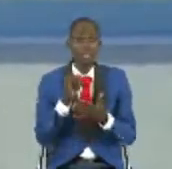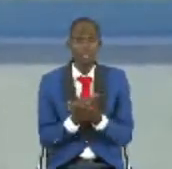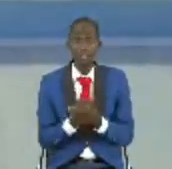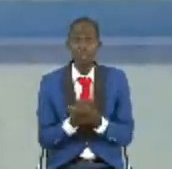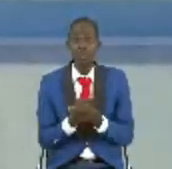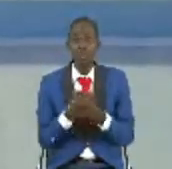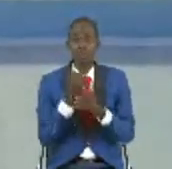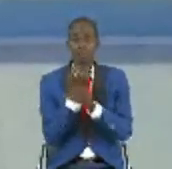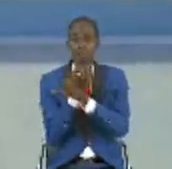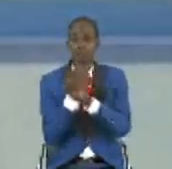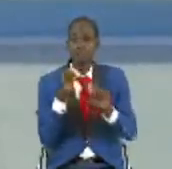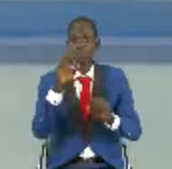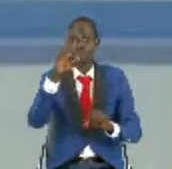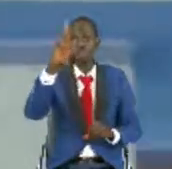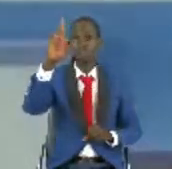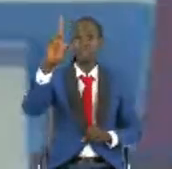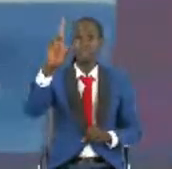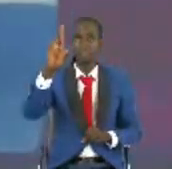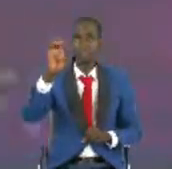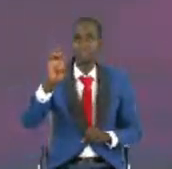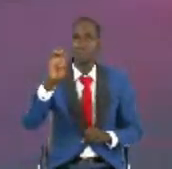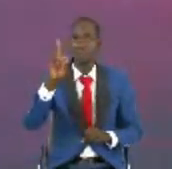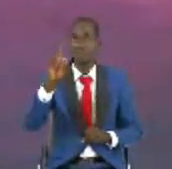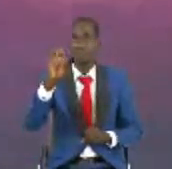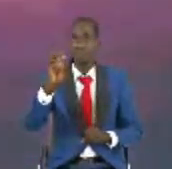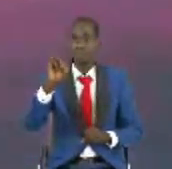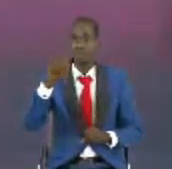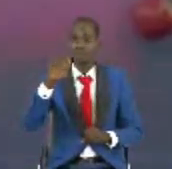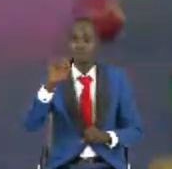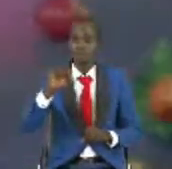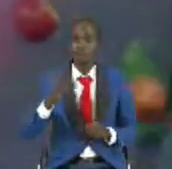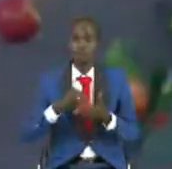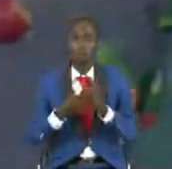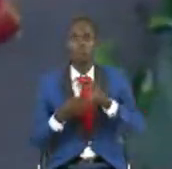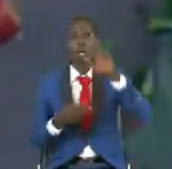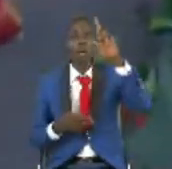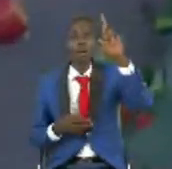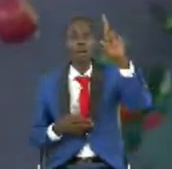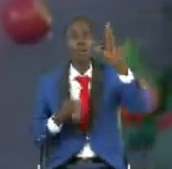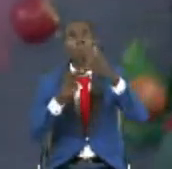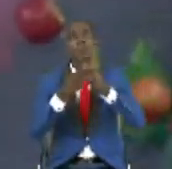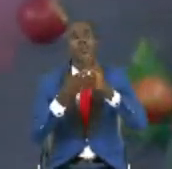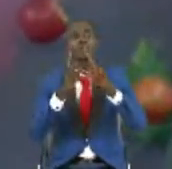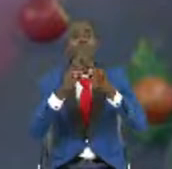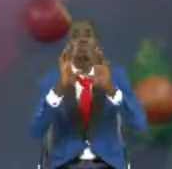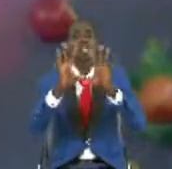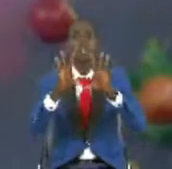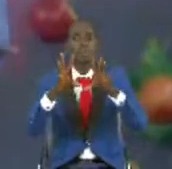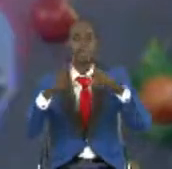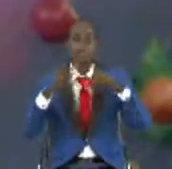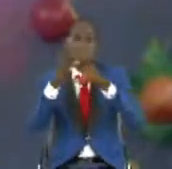Cette rédemption est recevoir la propitiation. Ce que Christ a